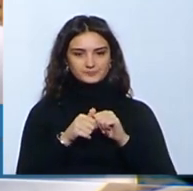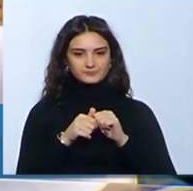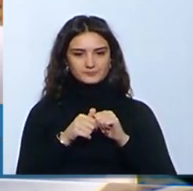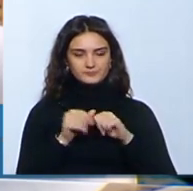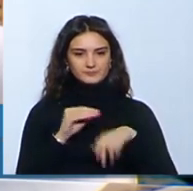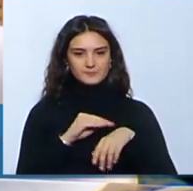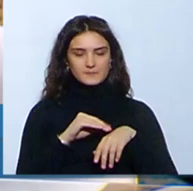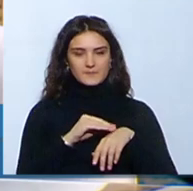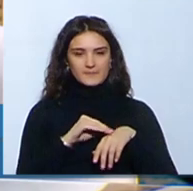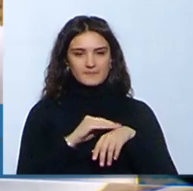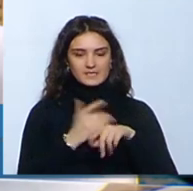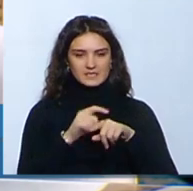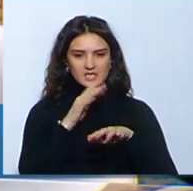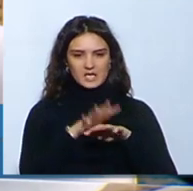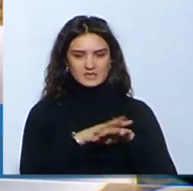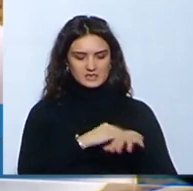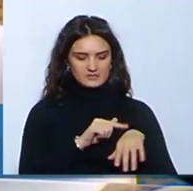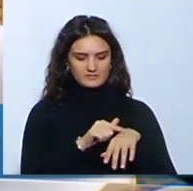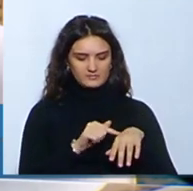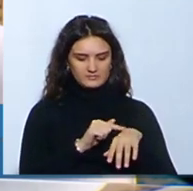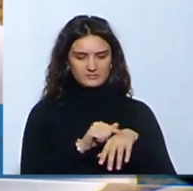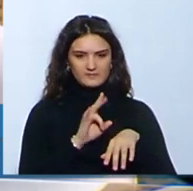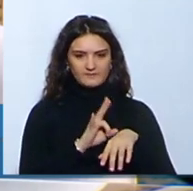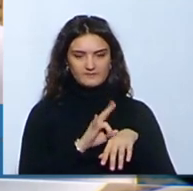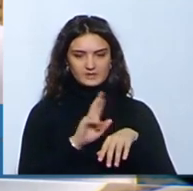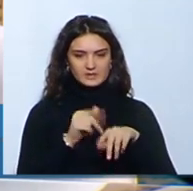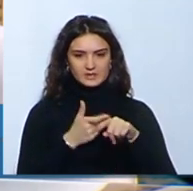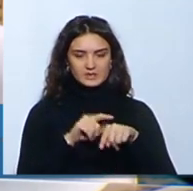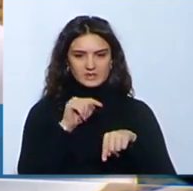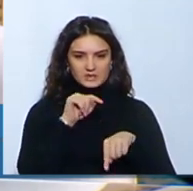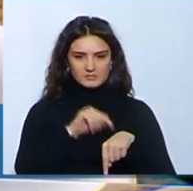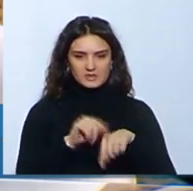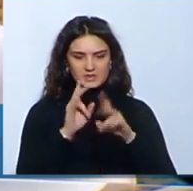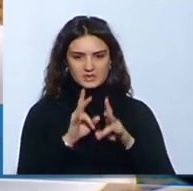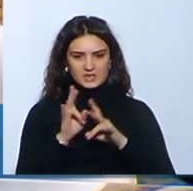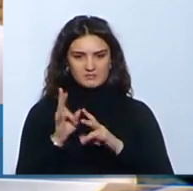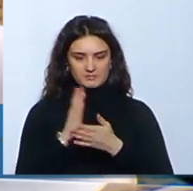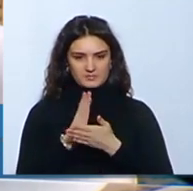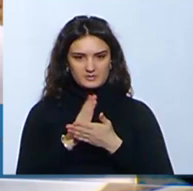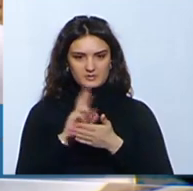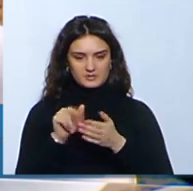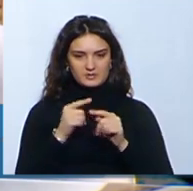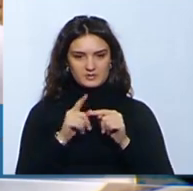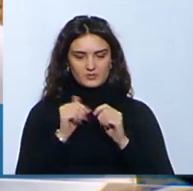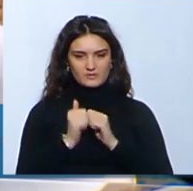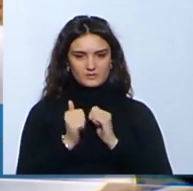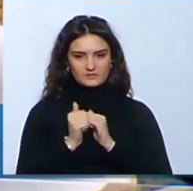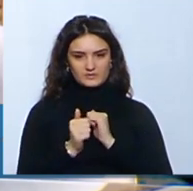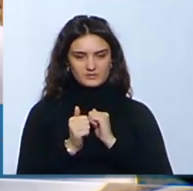ქსოვილებზე მოქმედებს ძალიან ხანგრძლივი დროის განმავლობაში და ძალიან ღრმა დაზიანებებს იწვევს საბოლოოდ და პროგნოზულად